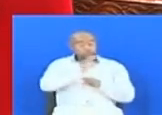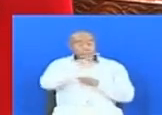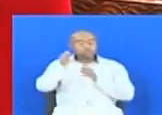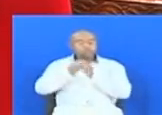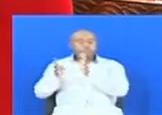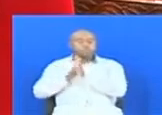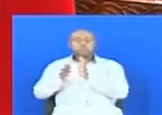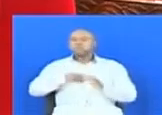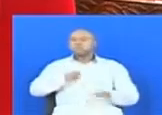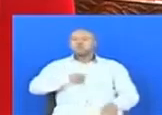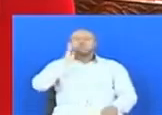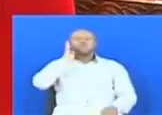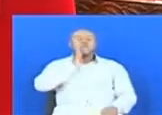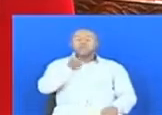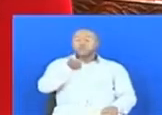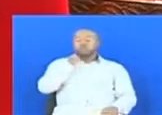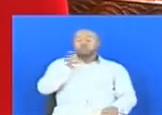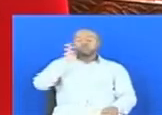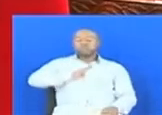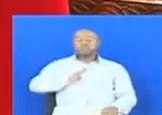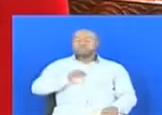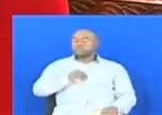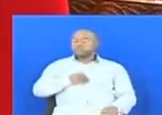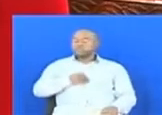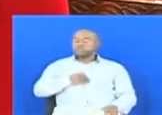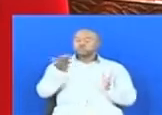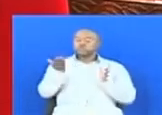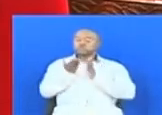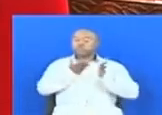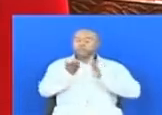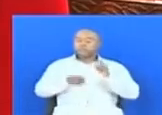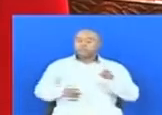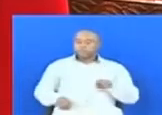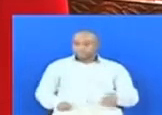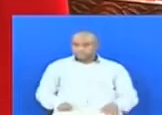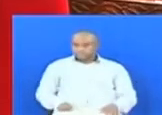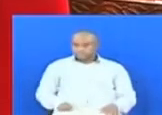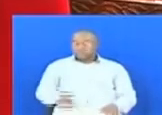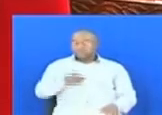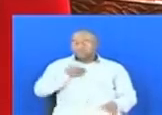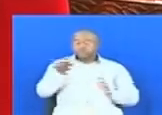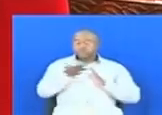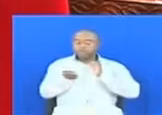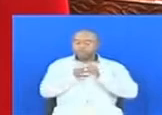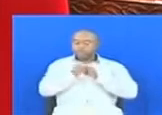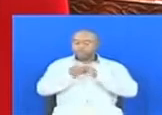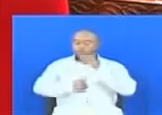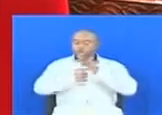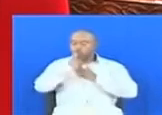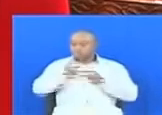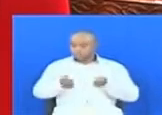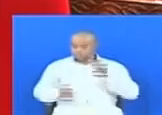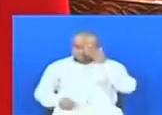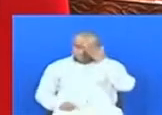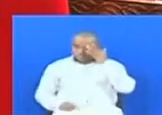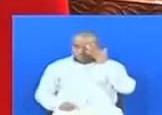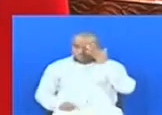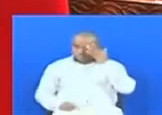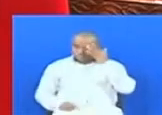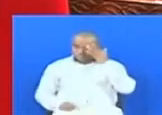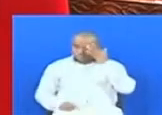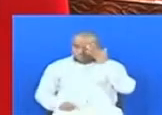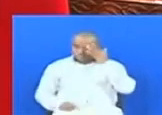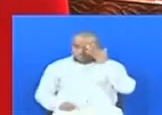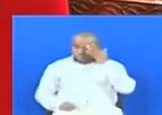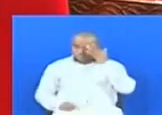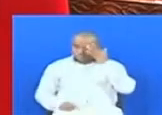bado kijana, nimetoka shule juzi tu na nilisomea masuala ya leadership. Nitataka